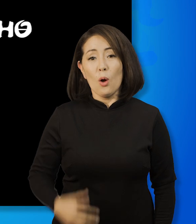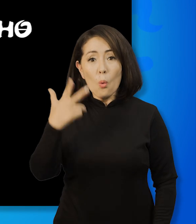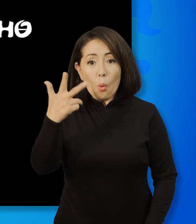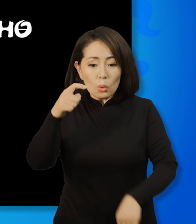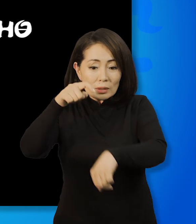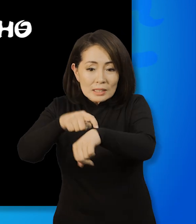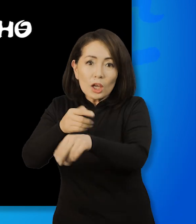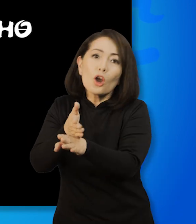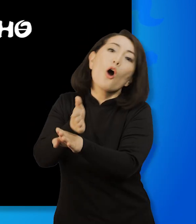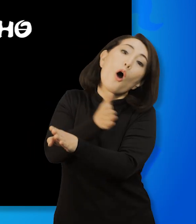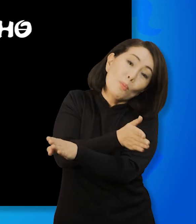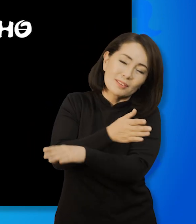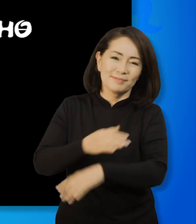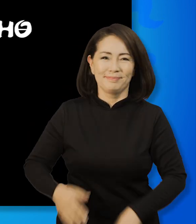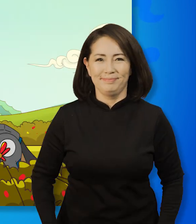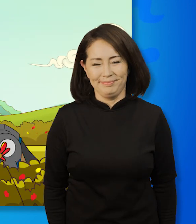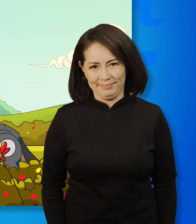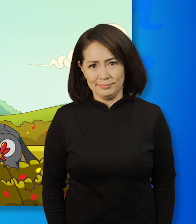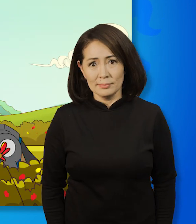Гурван цагийн өмнө